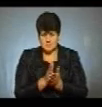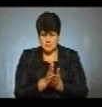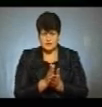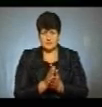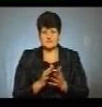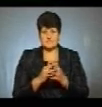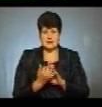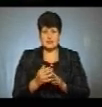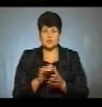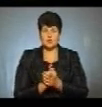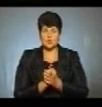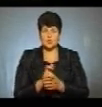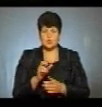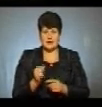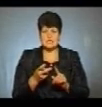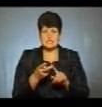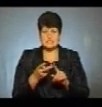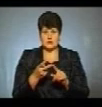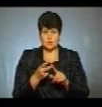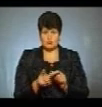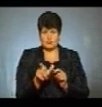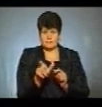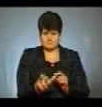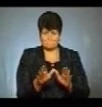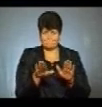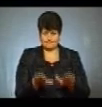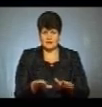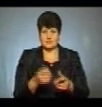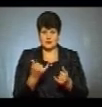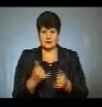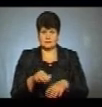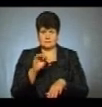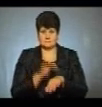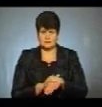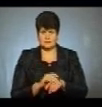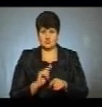Чернівці-Коваль-Доманово-Тереблече у селі Дружба – це друга з трьох ділянок, де сьогодні фіксують швидкість.